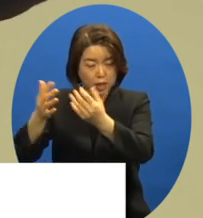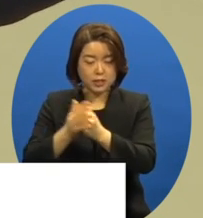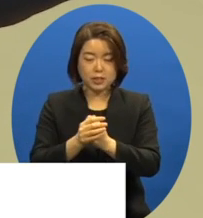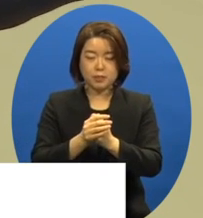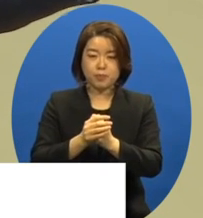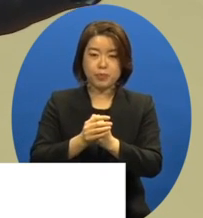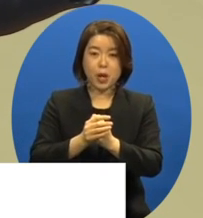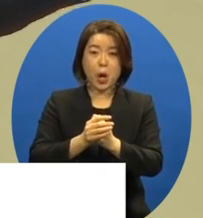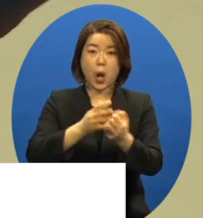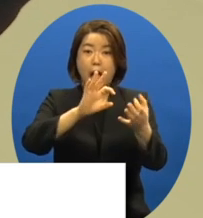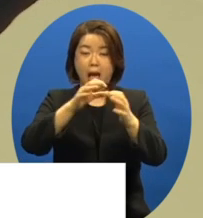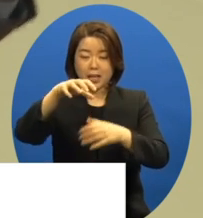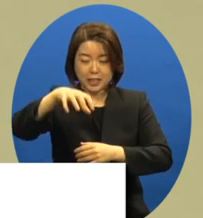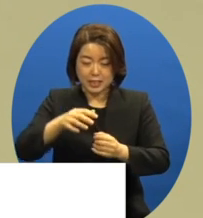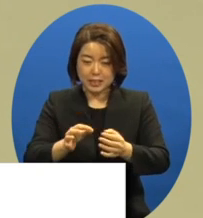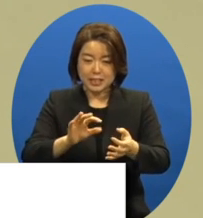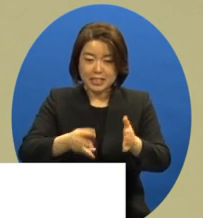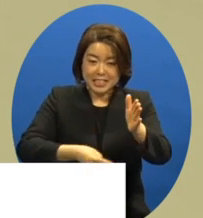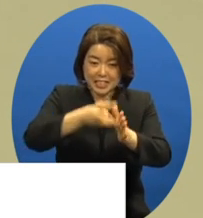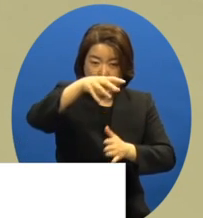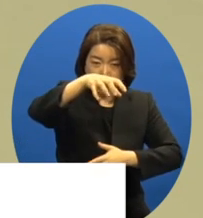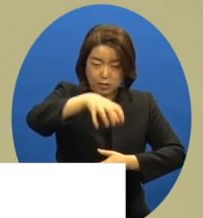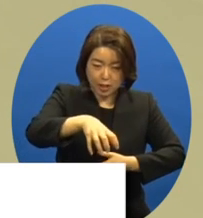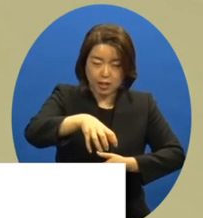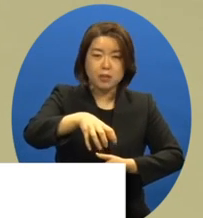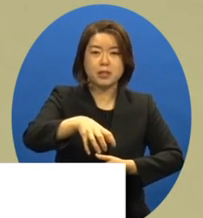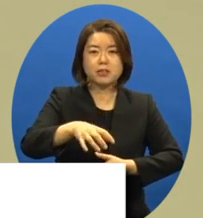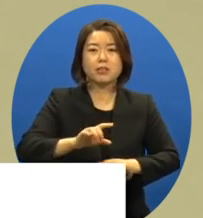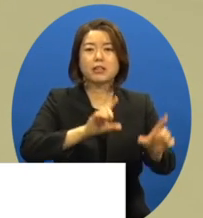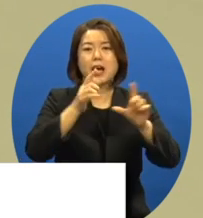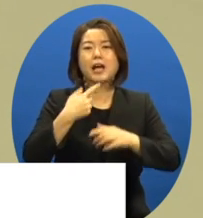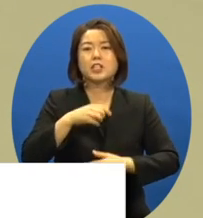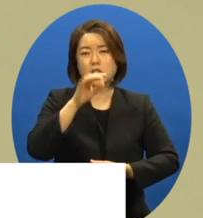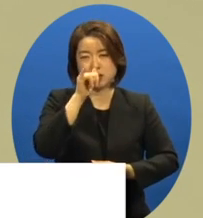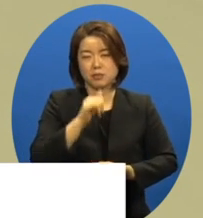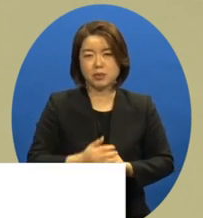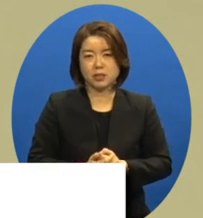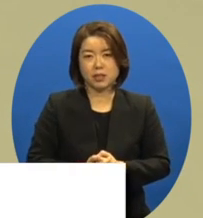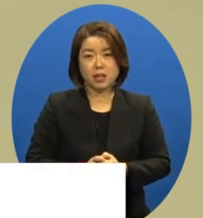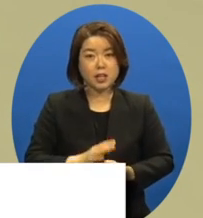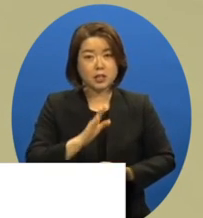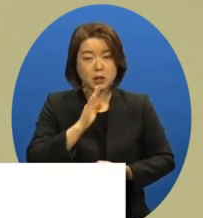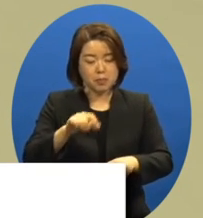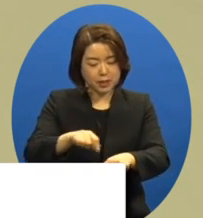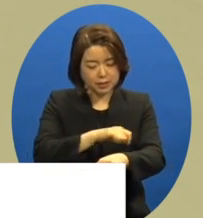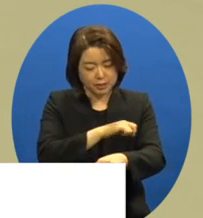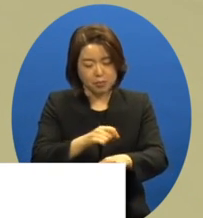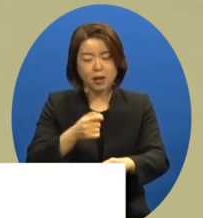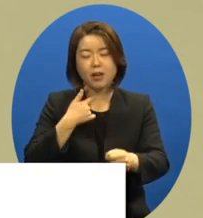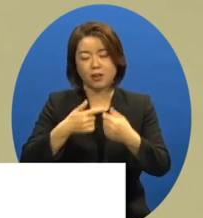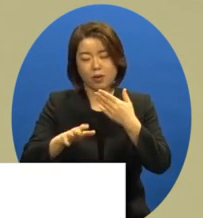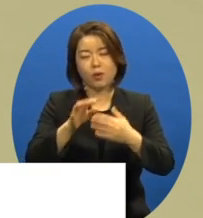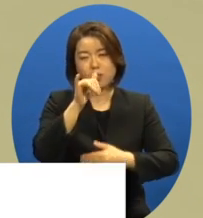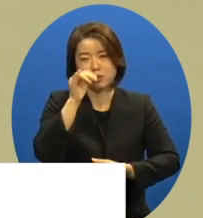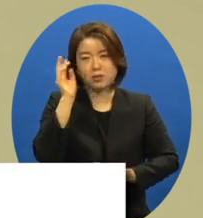예루살렘 성지에서 거기서 지낸 적이 있습니다. 참 특별한 경험이었습니다.